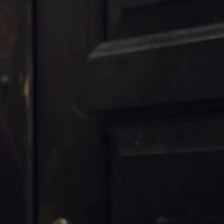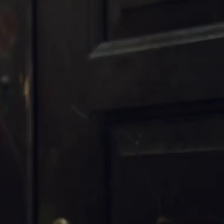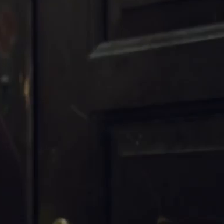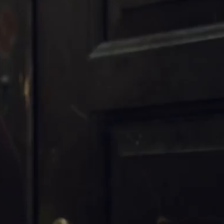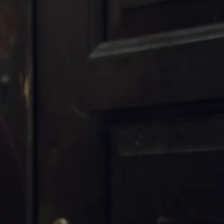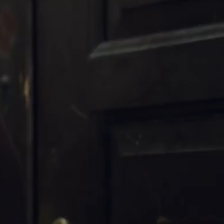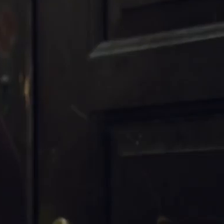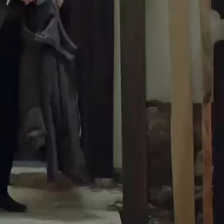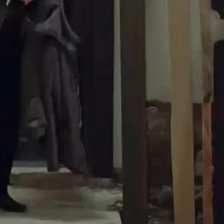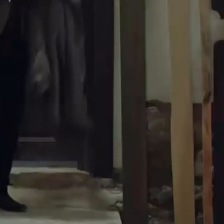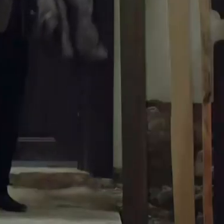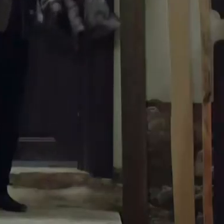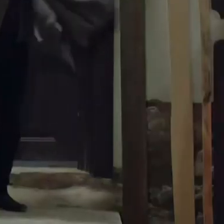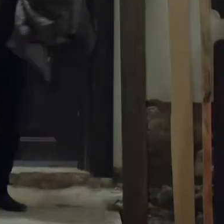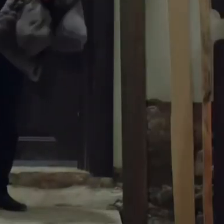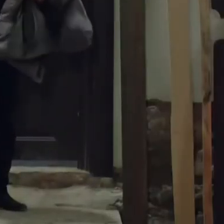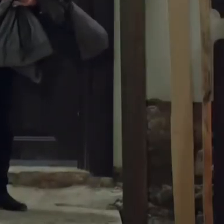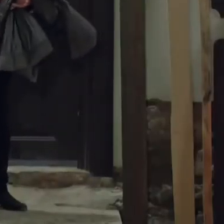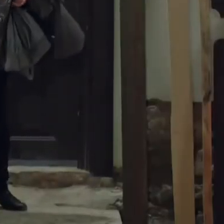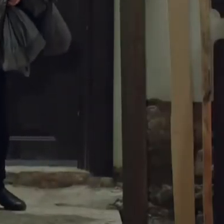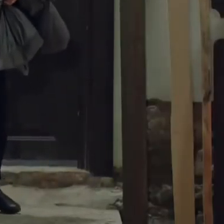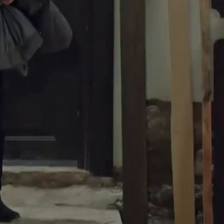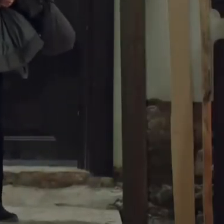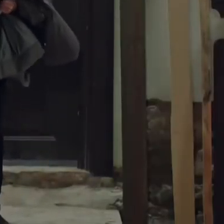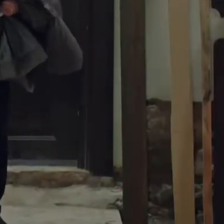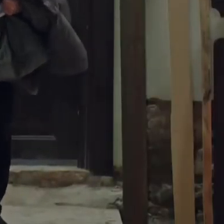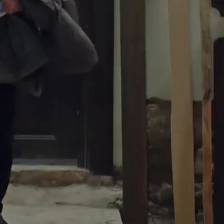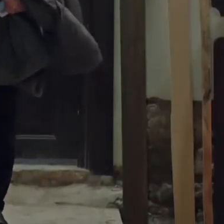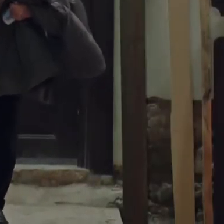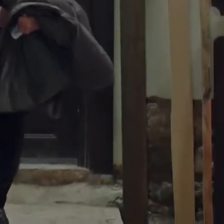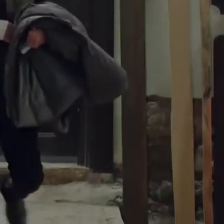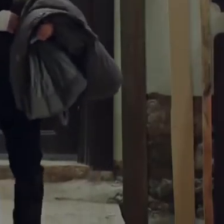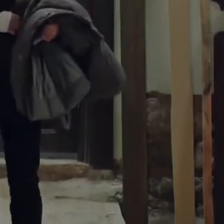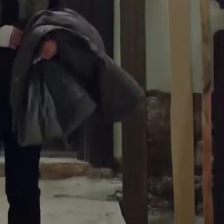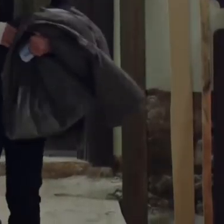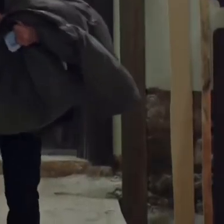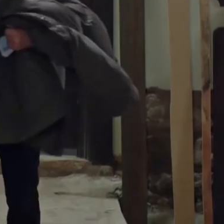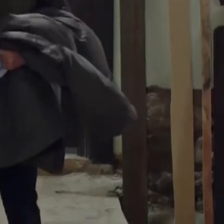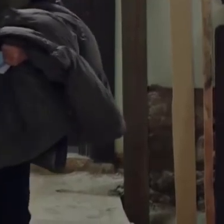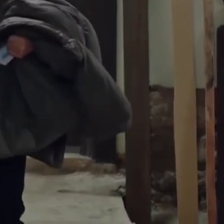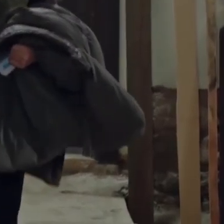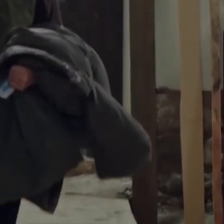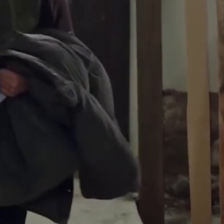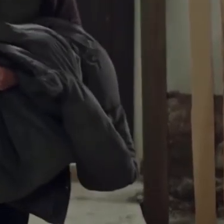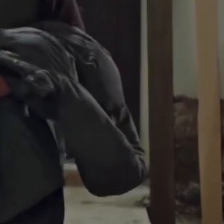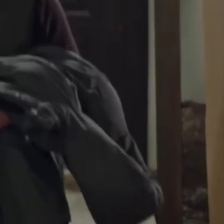Elindeki kabanını koluna attı. Kendi kendine tebessüm ederek uzaklaşıyor. Gözleri dolu dolu.